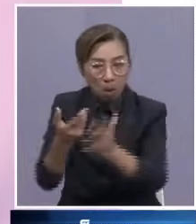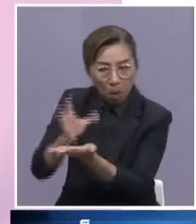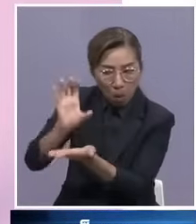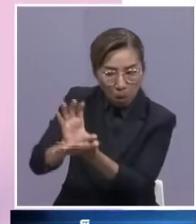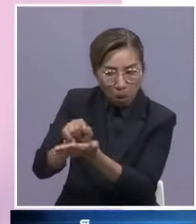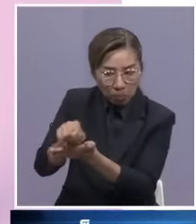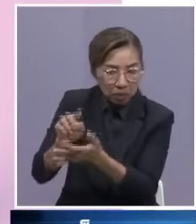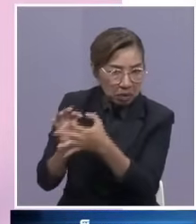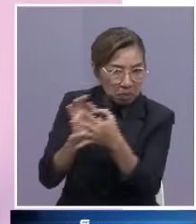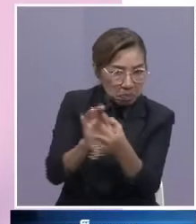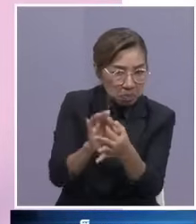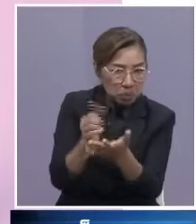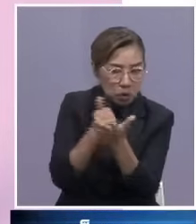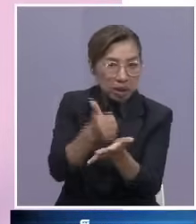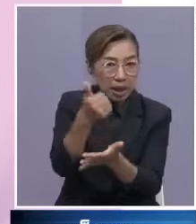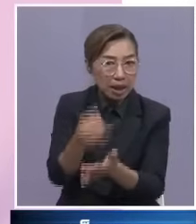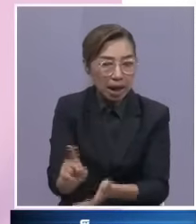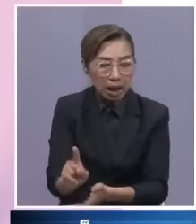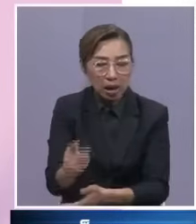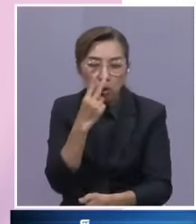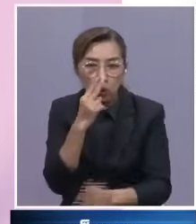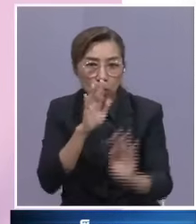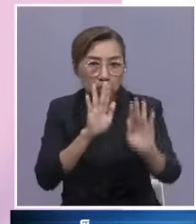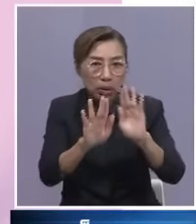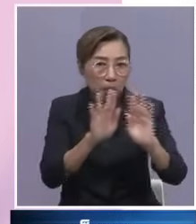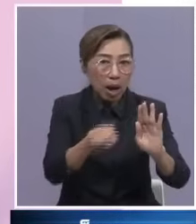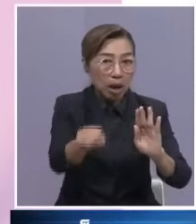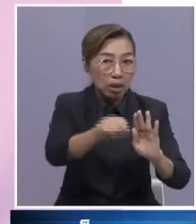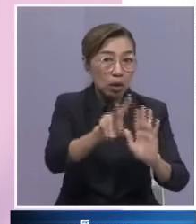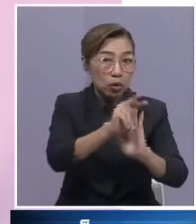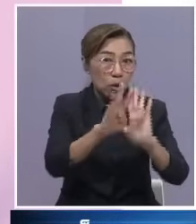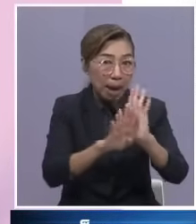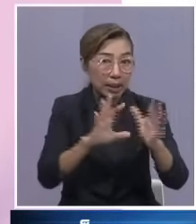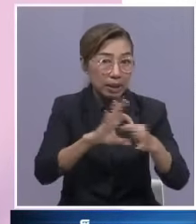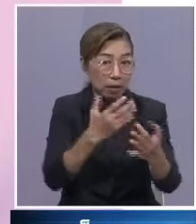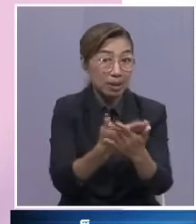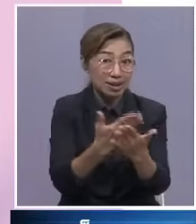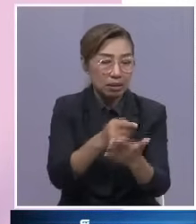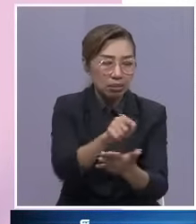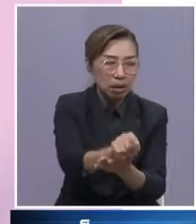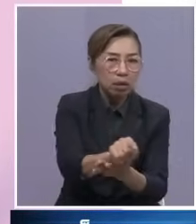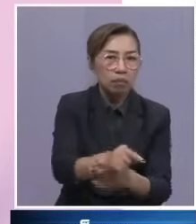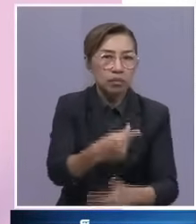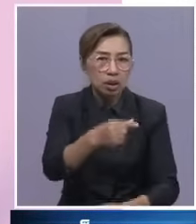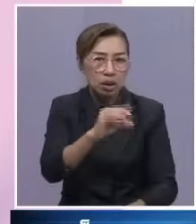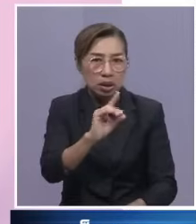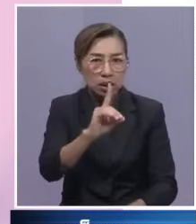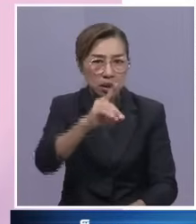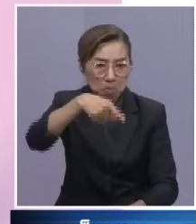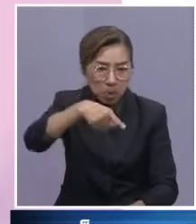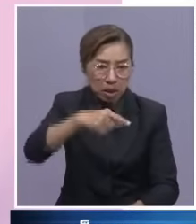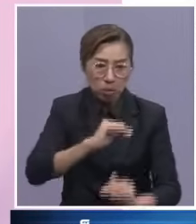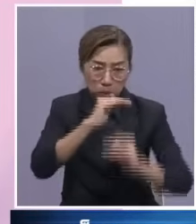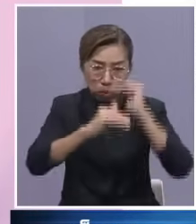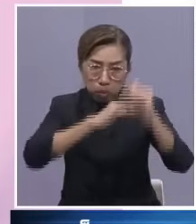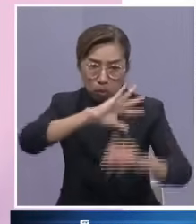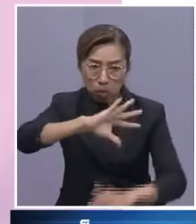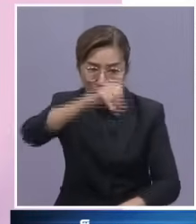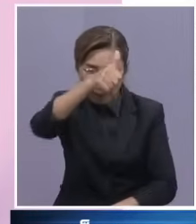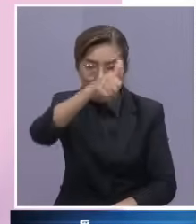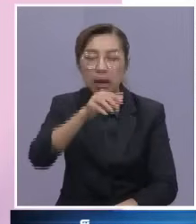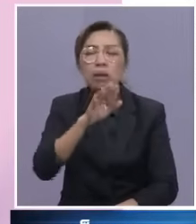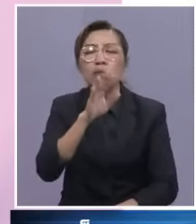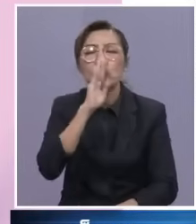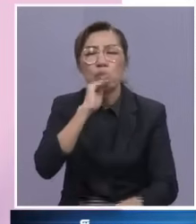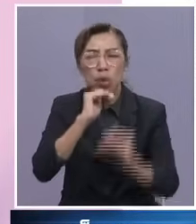ของนโยบายนั้นๆต่ออัตราการเจริญเติบโตของ GDP โดยมองว่าหาก GDP ยังคงถูกปล่อยให้เติบโตในระดับเพียง